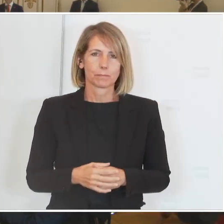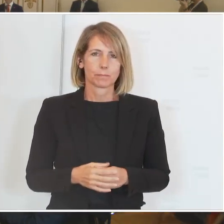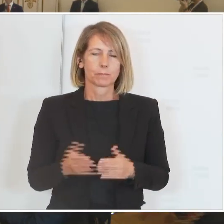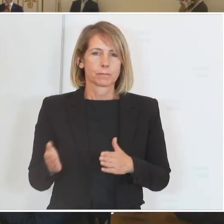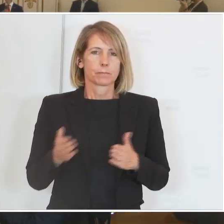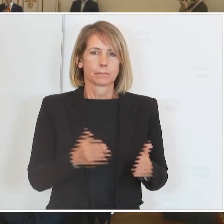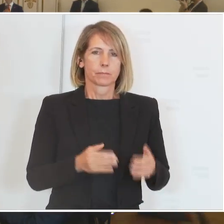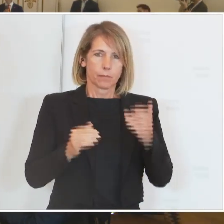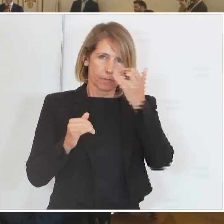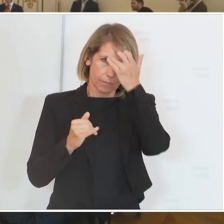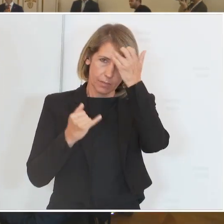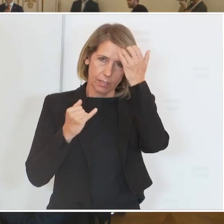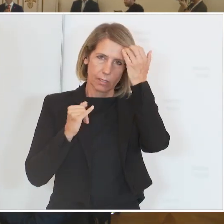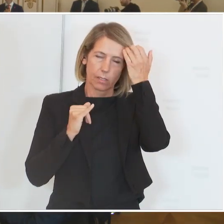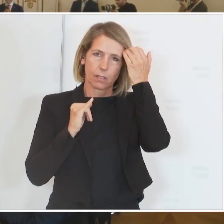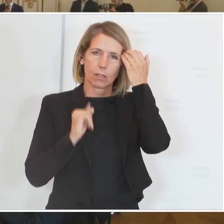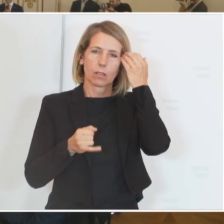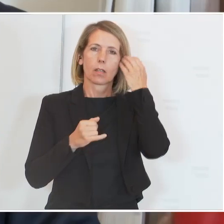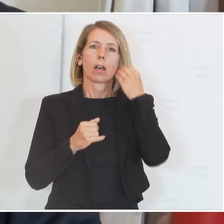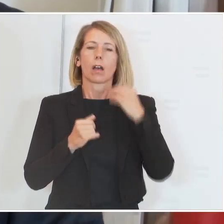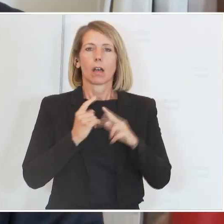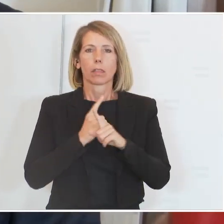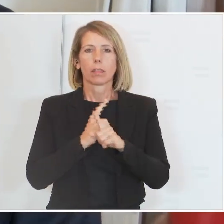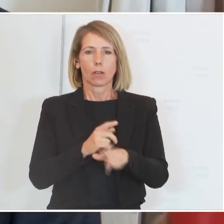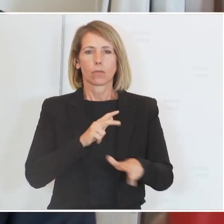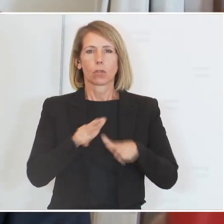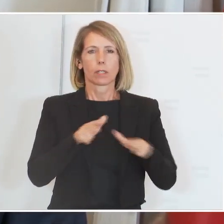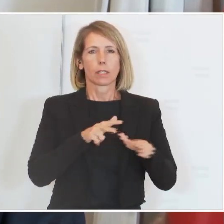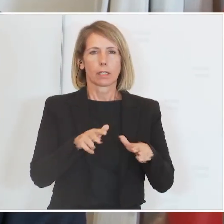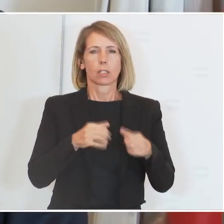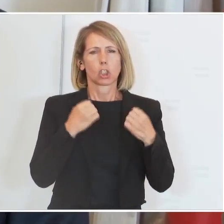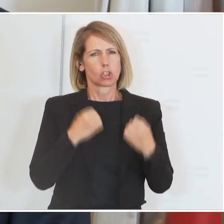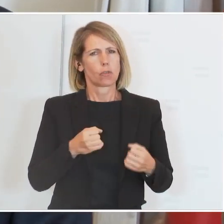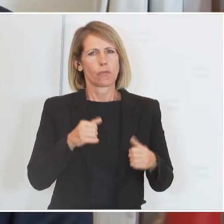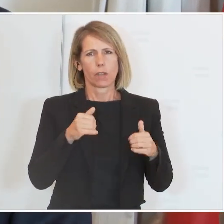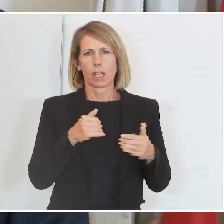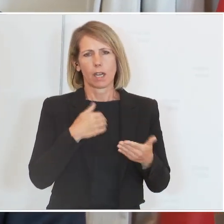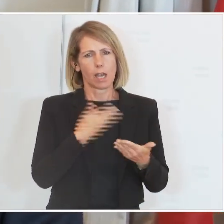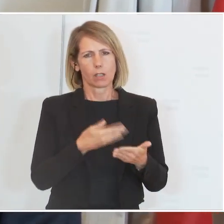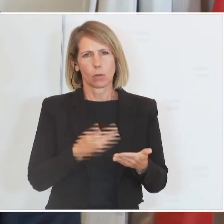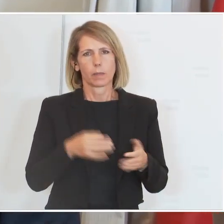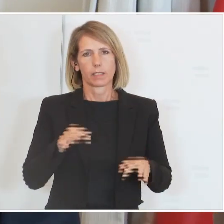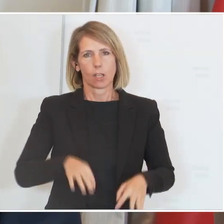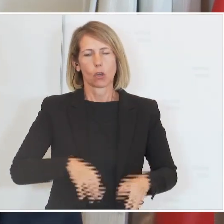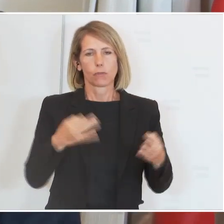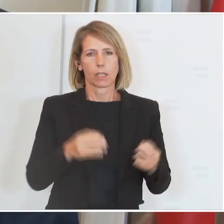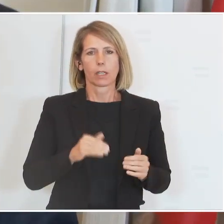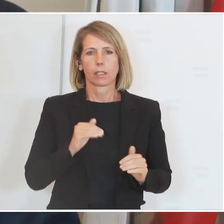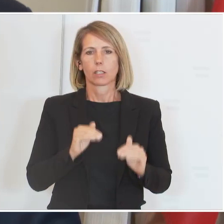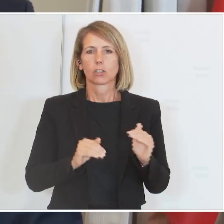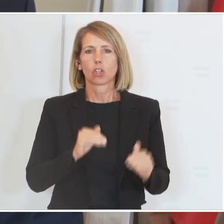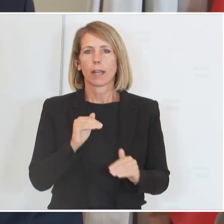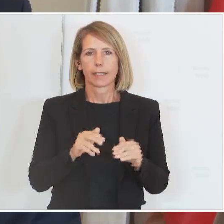es wird schon Nachfolgeregierungen dann schwerfallen zu argumentieren, warum man die schleichende Steuererhöhung wieder einführt. Das